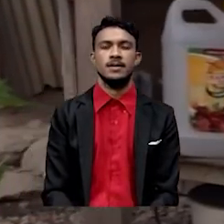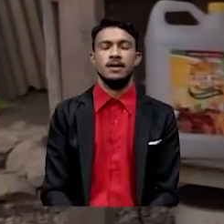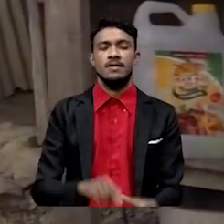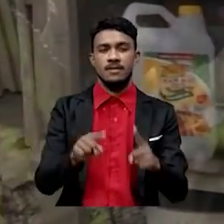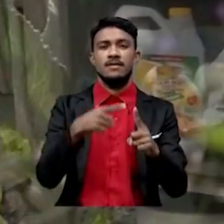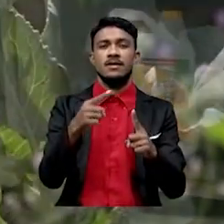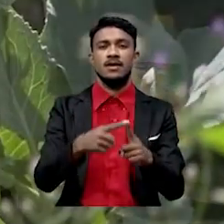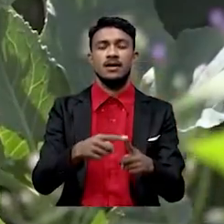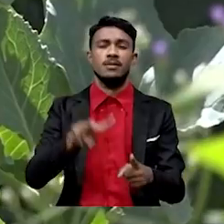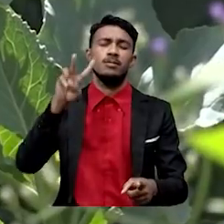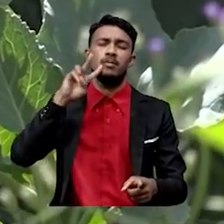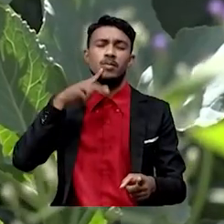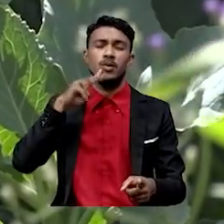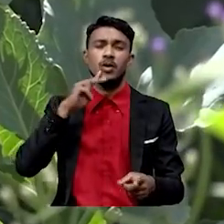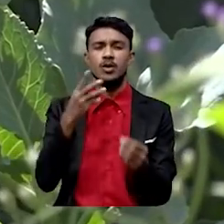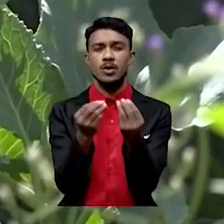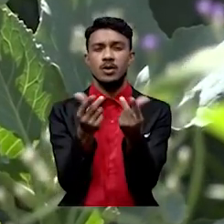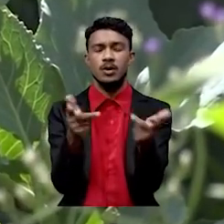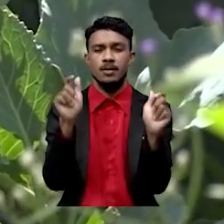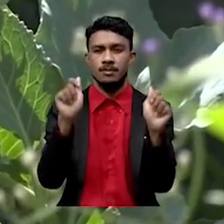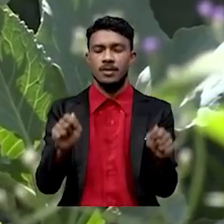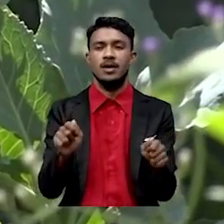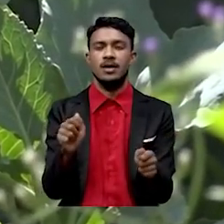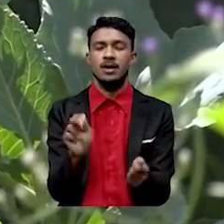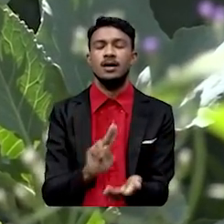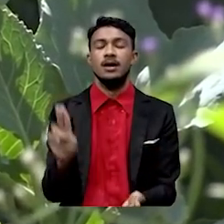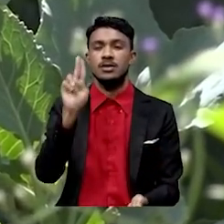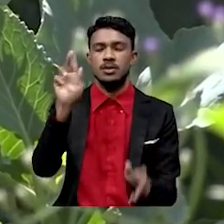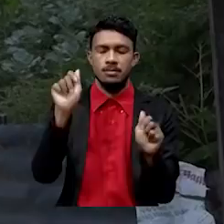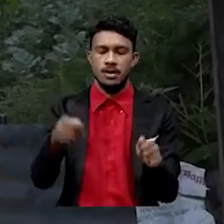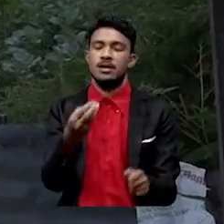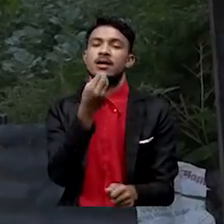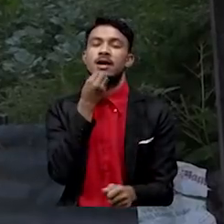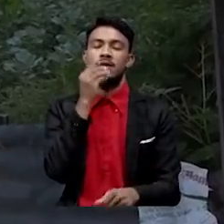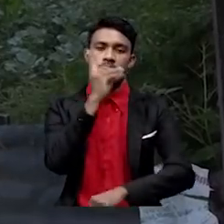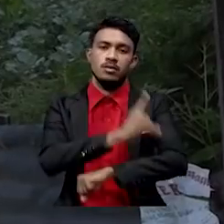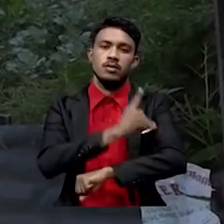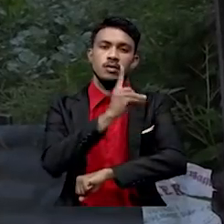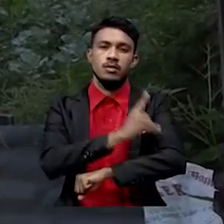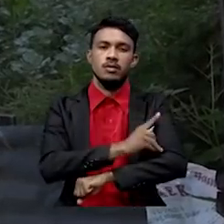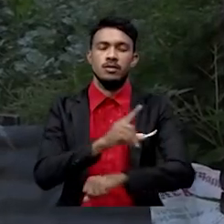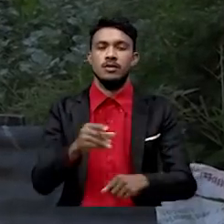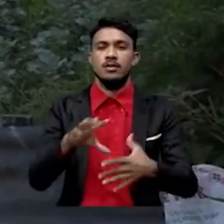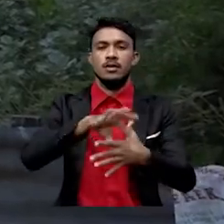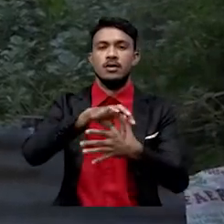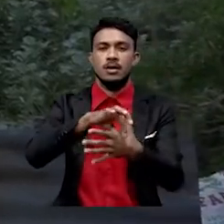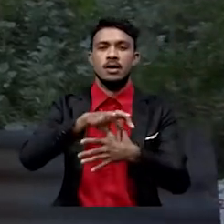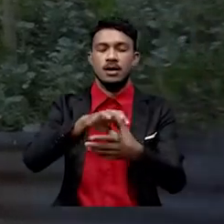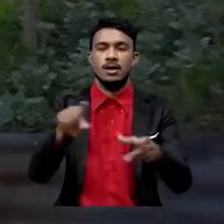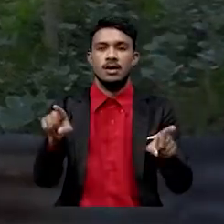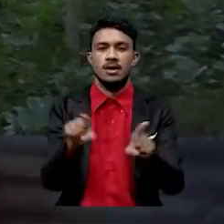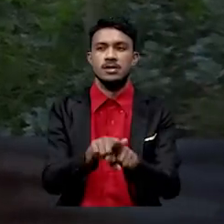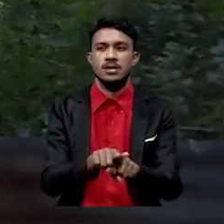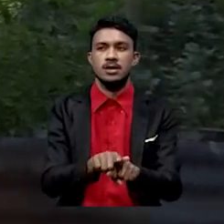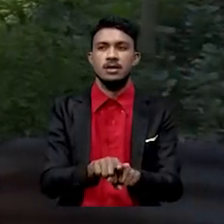Enquanto modo ituan se disponível ba Lidia hone familia atu bele hang lororong, naang saya nesan buat